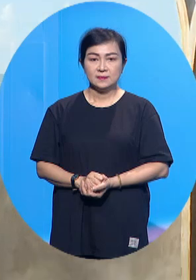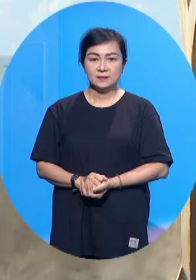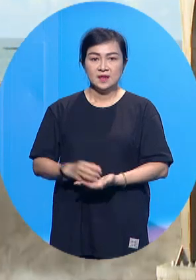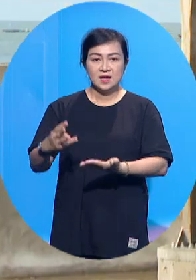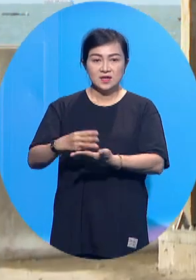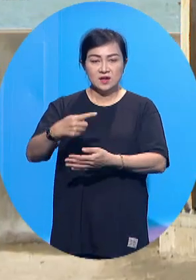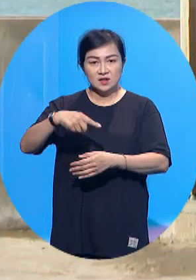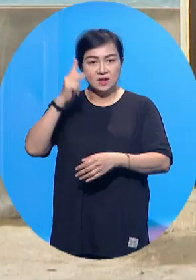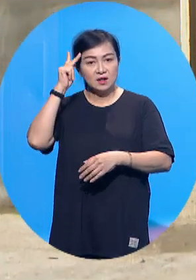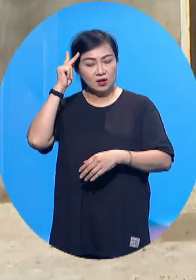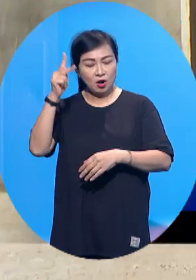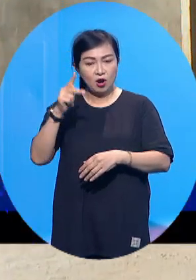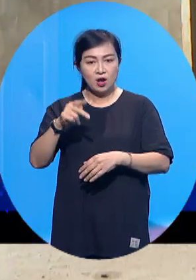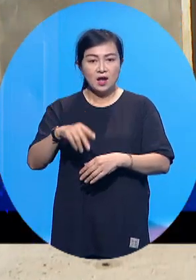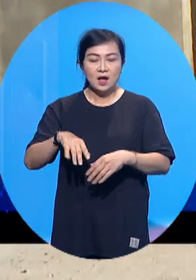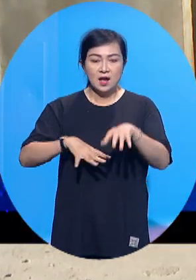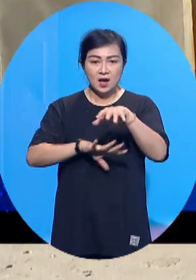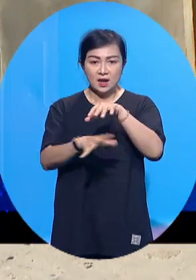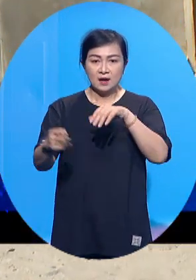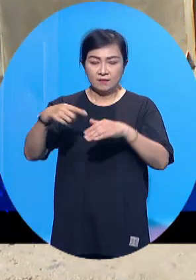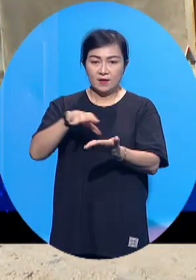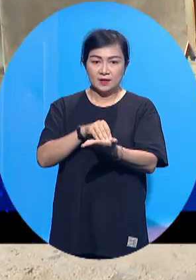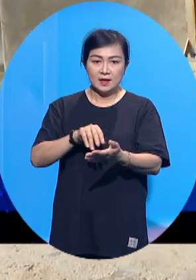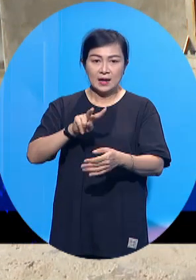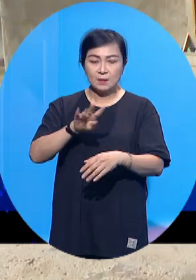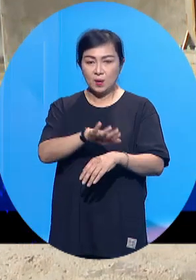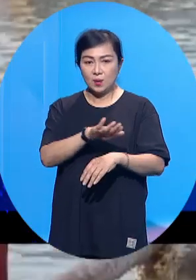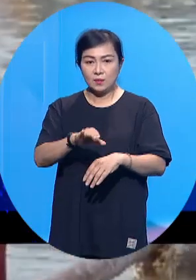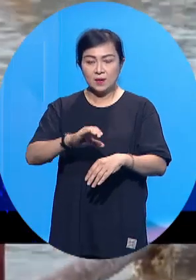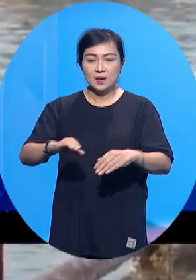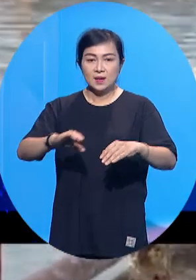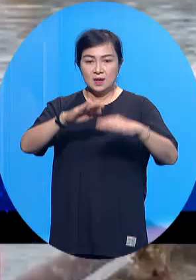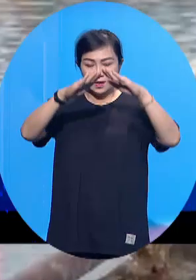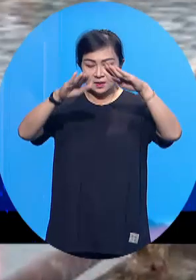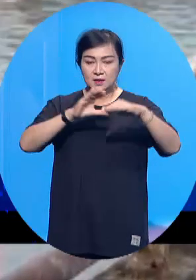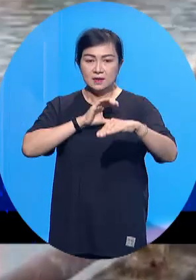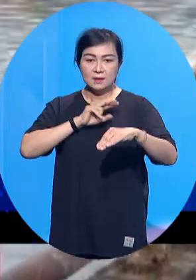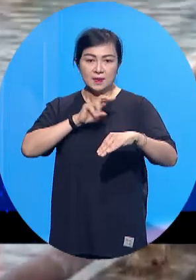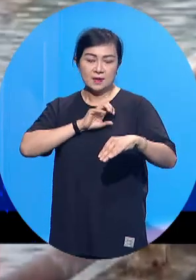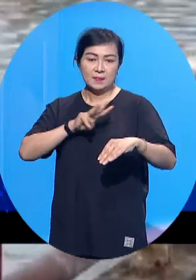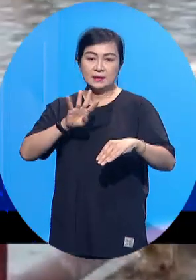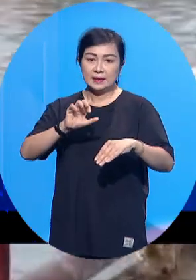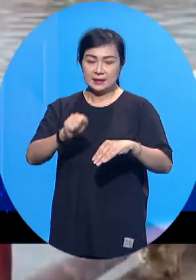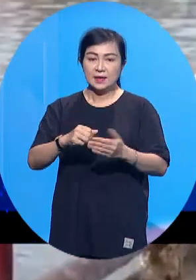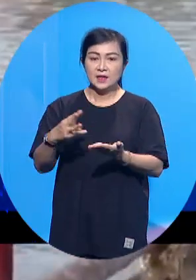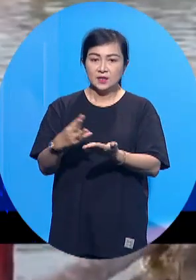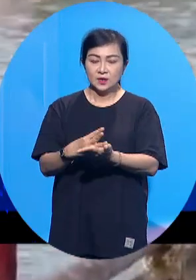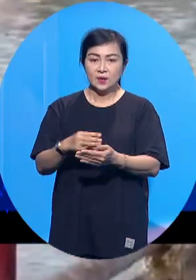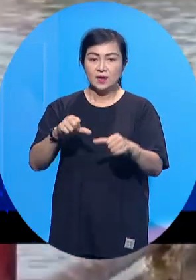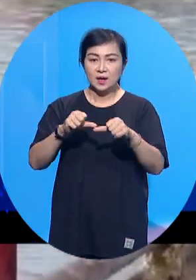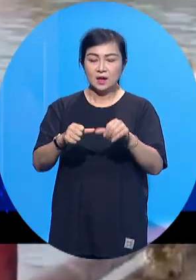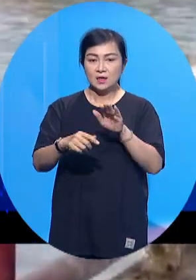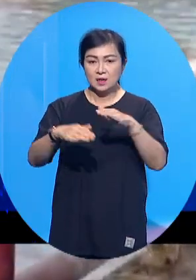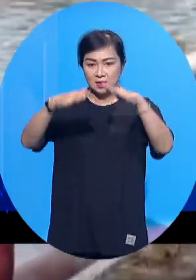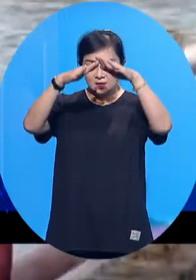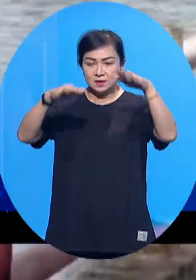Do điều kiện đi lại khó khăn từ xã đảo vào đất liền, 24 thí sinh trường Trung học Cơ sở Trung học Phổ thông Thạnh An được tạo điều kiện lưu trú tại trường